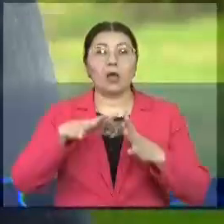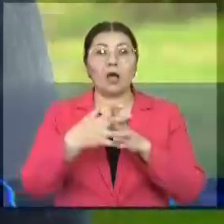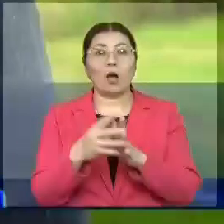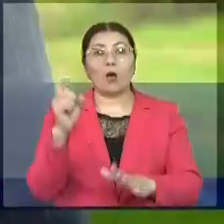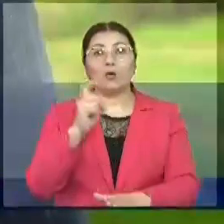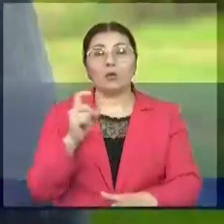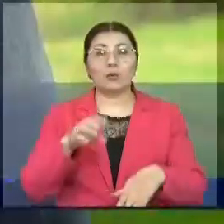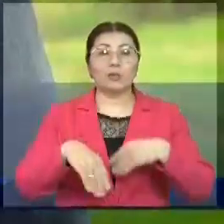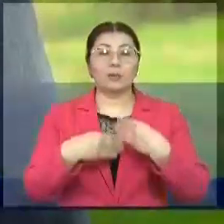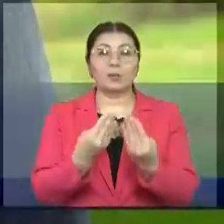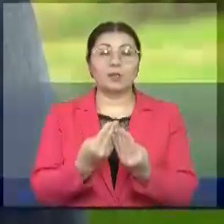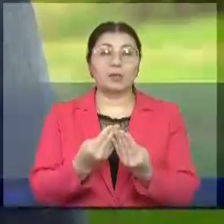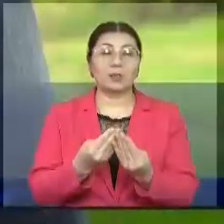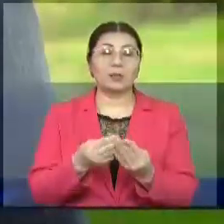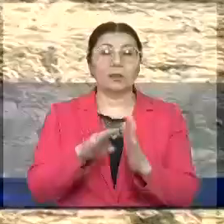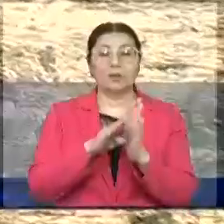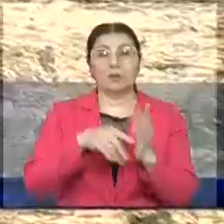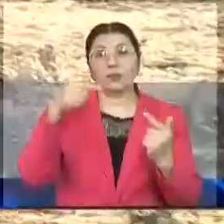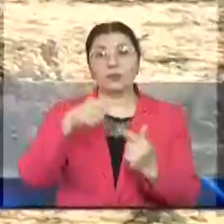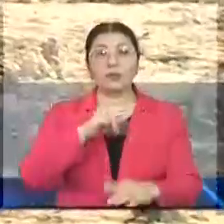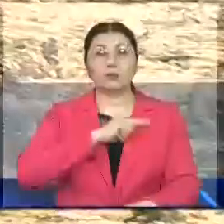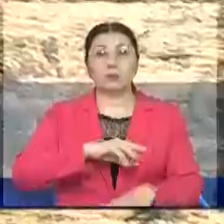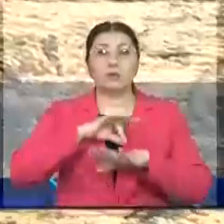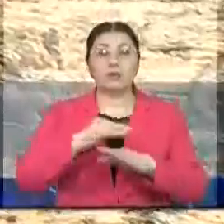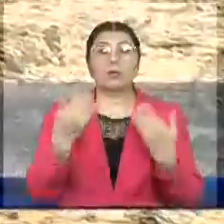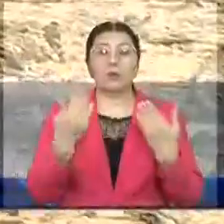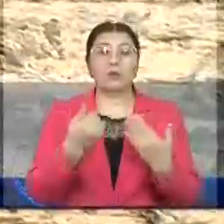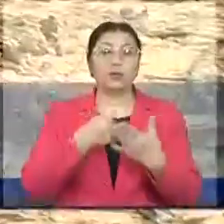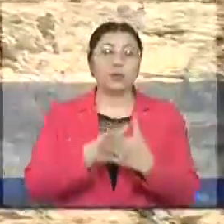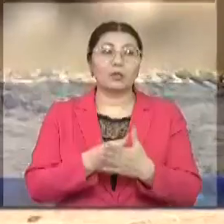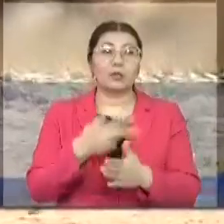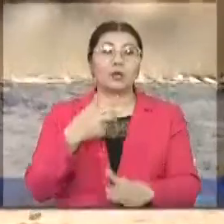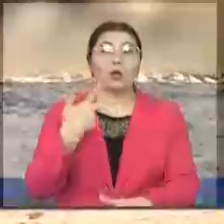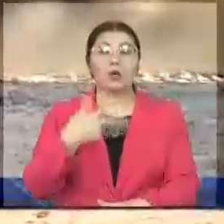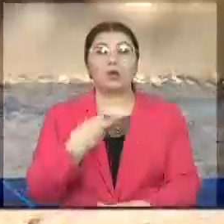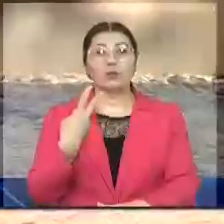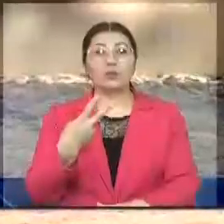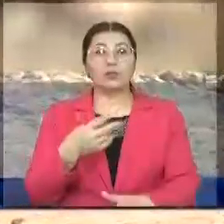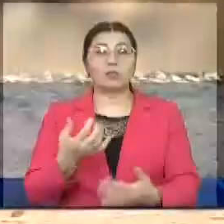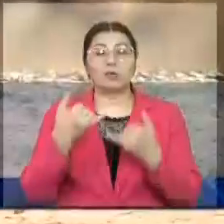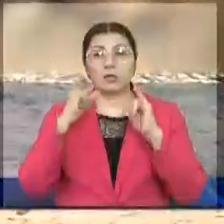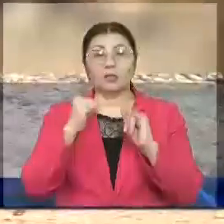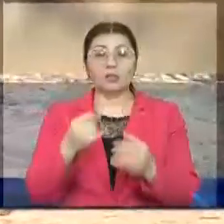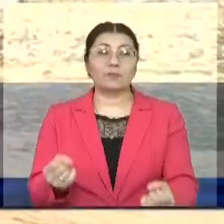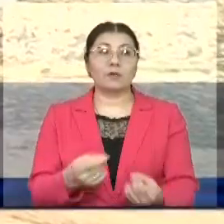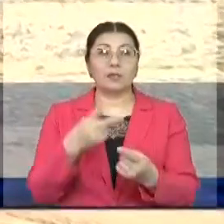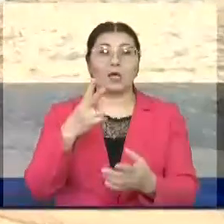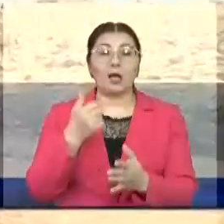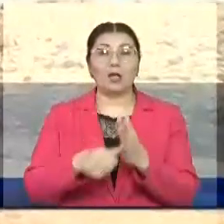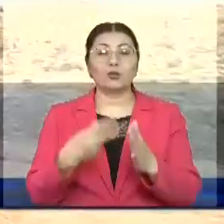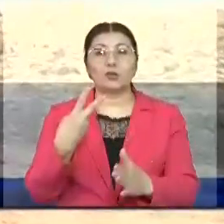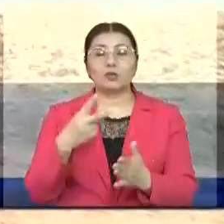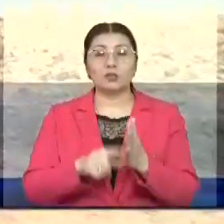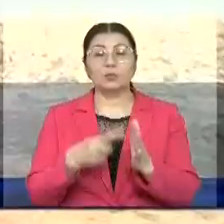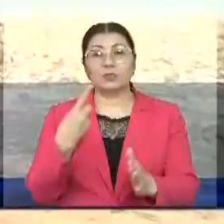бекітілген алгоритм сәйкес ол жұмыстар жүргізіліп жатыр. Бүгінге дейін 3232 өлексе анықталды, оның 677-сіне ғана өтемақы берілді. Бұл